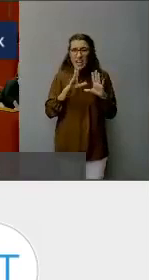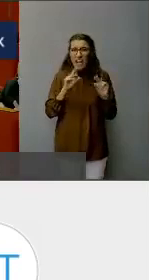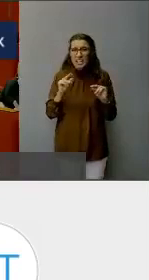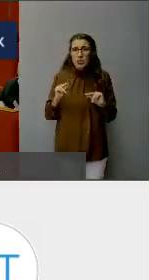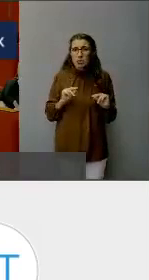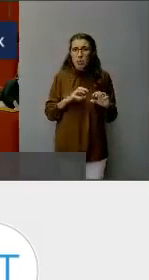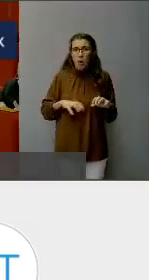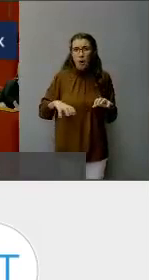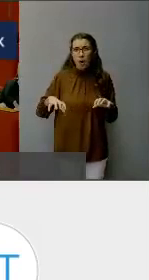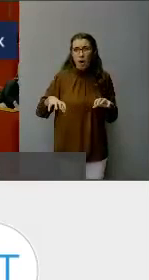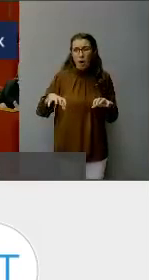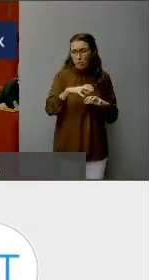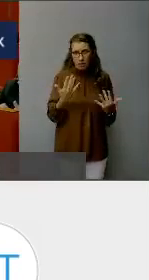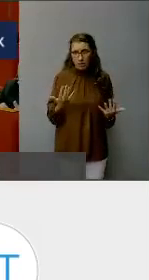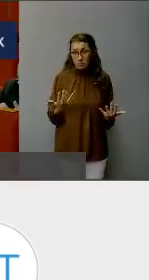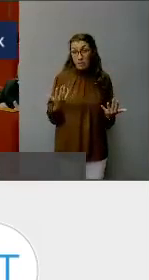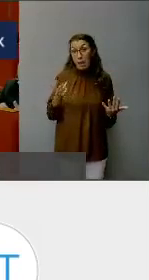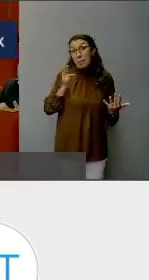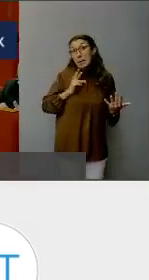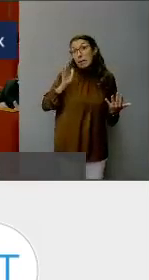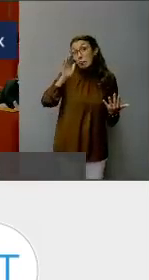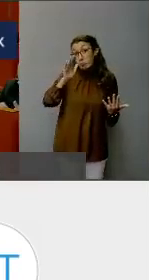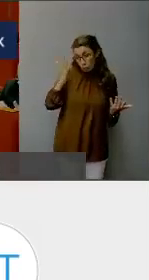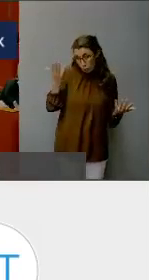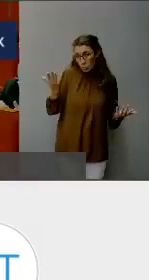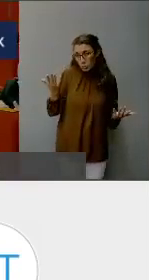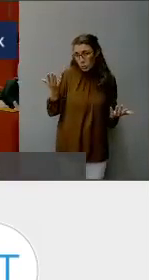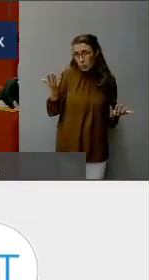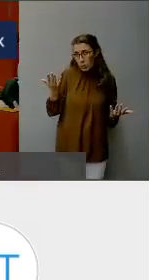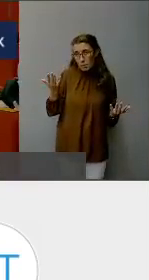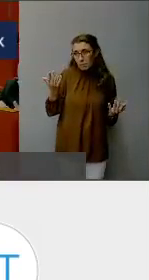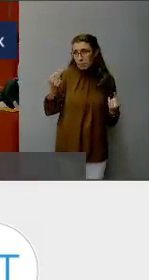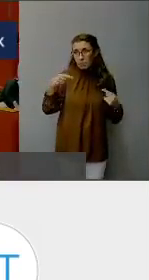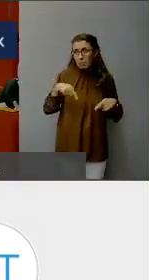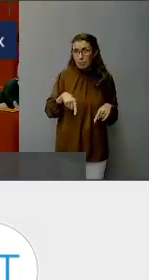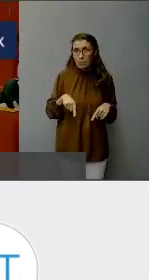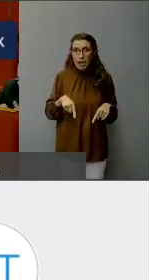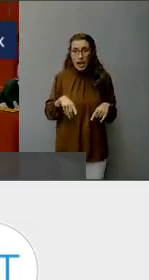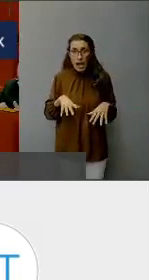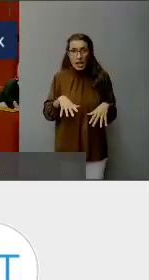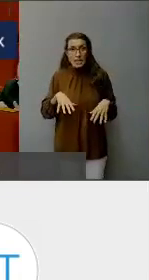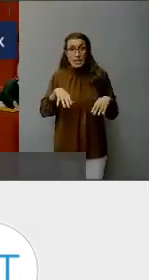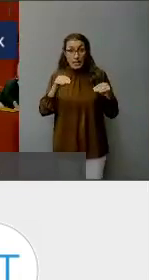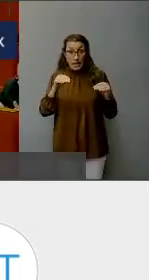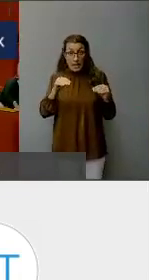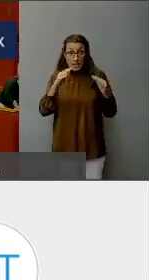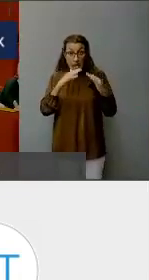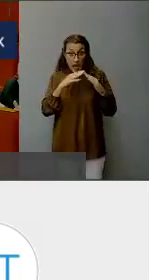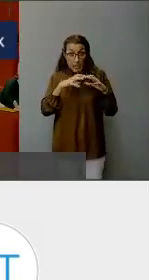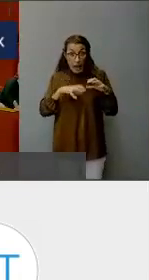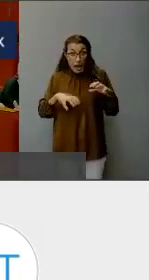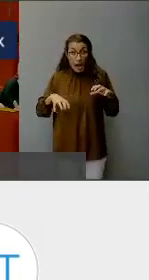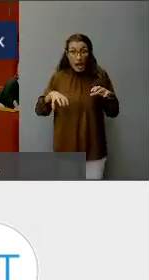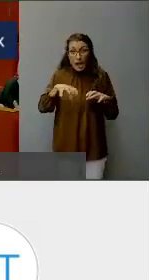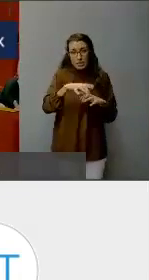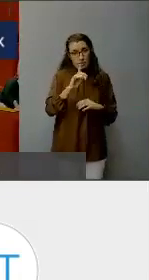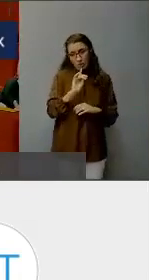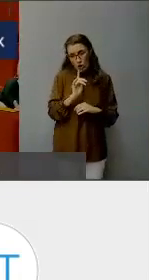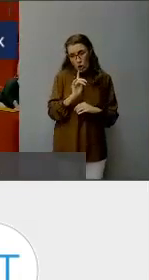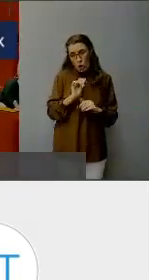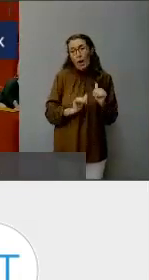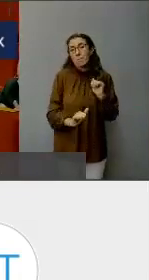siamo che ne possa avere domani ma certamente non parte da realizzare nuove abitazioni parte da creare le condizioni per